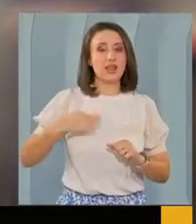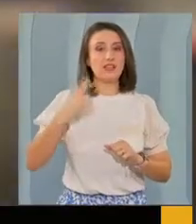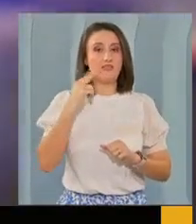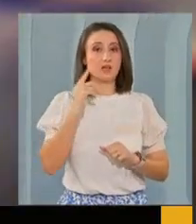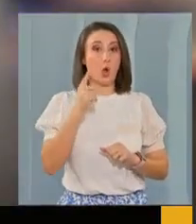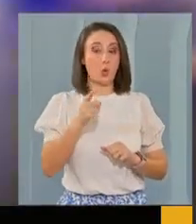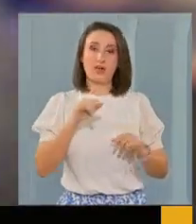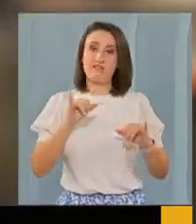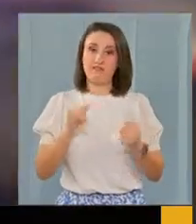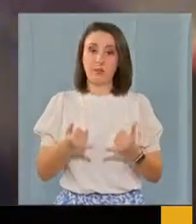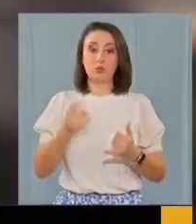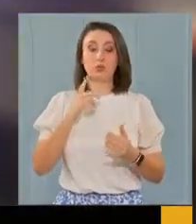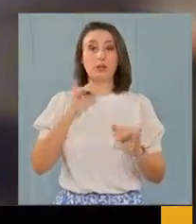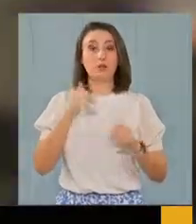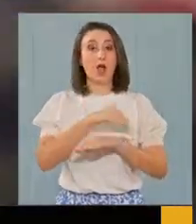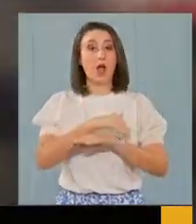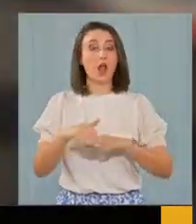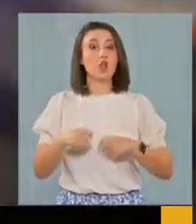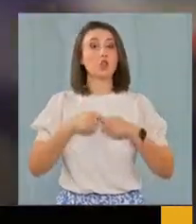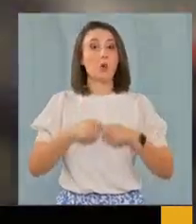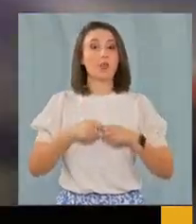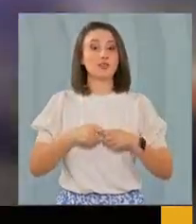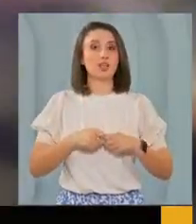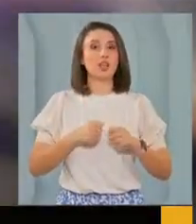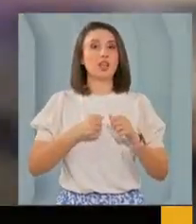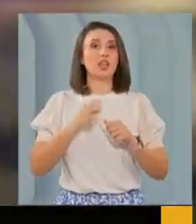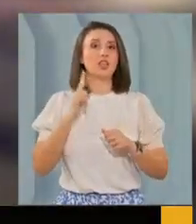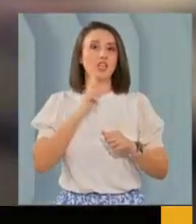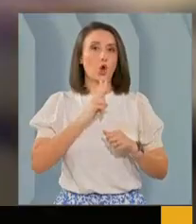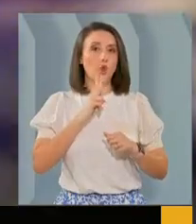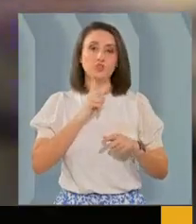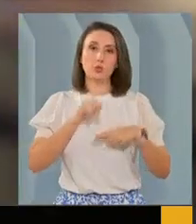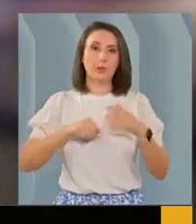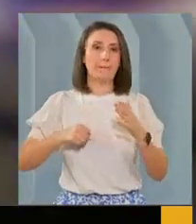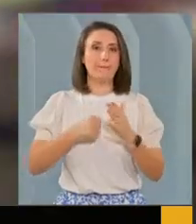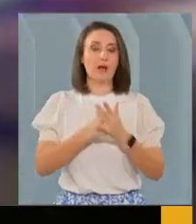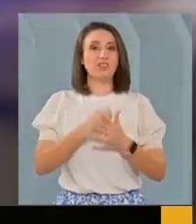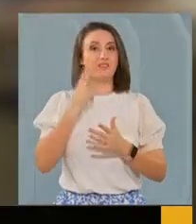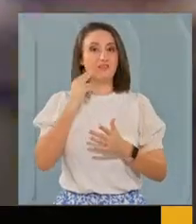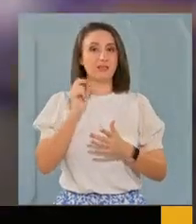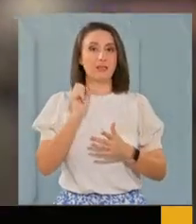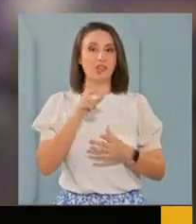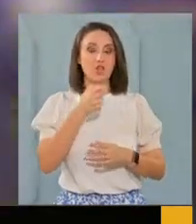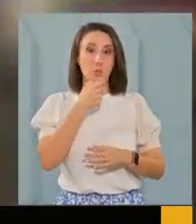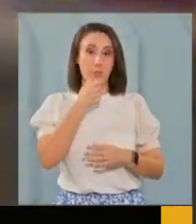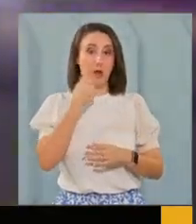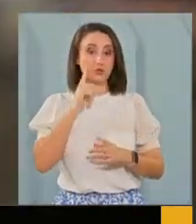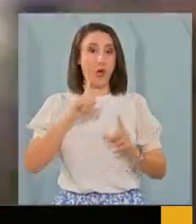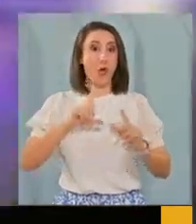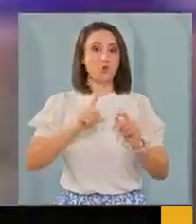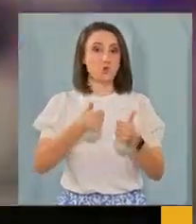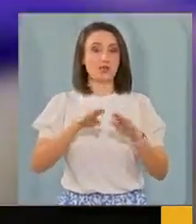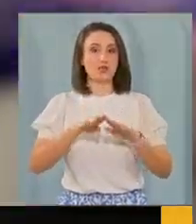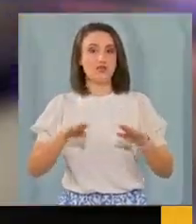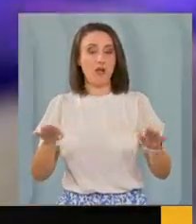lor. Evenimentul a avut loc pe Calea Domnească din municipiul Târgoviște. În urma impactului, fetița în vârstă de 13 ani a fost aruncată